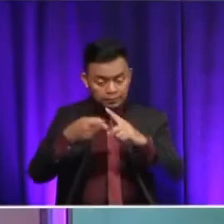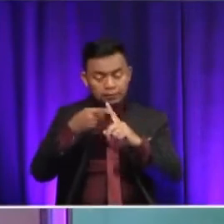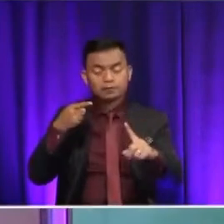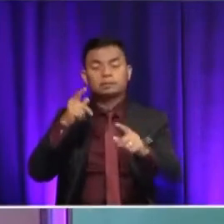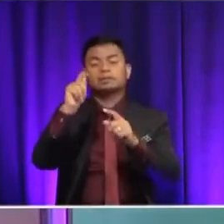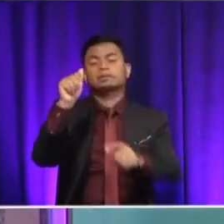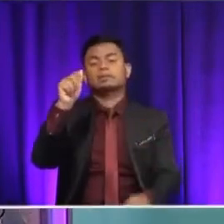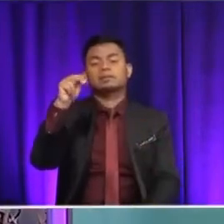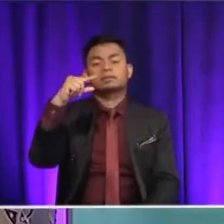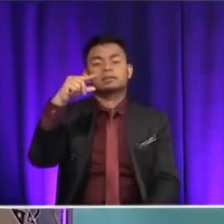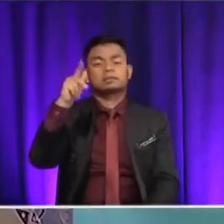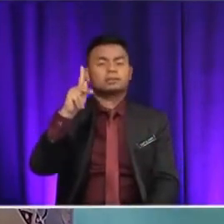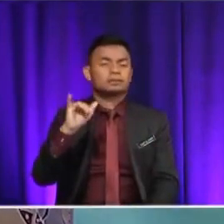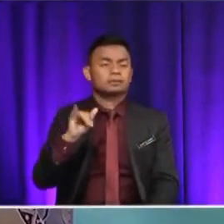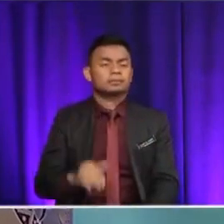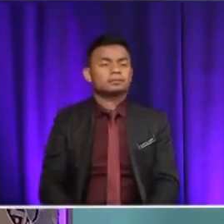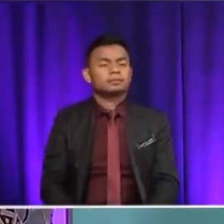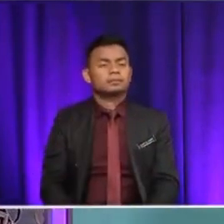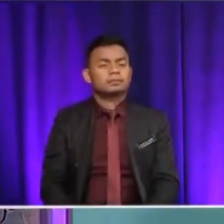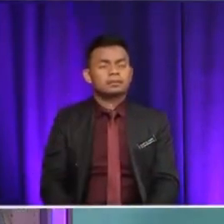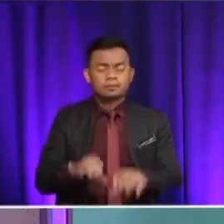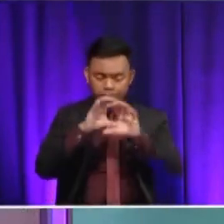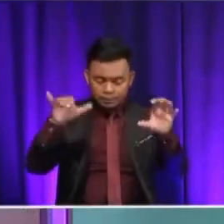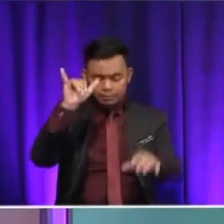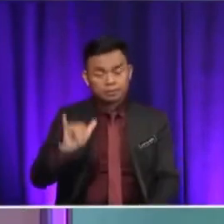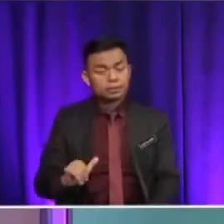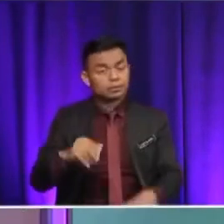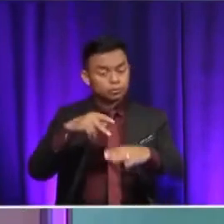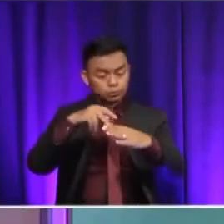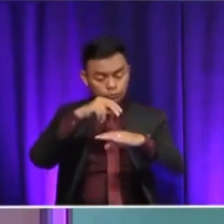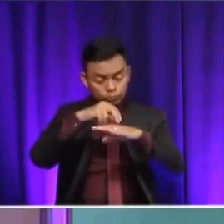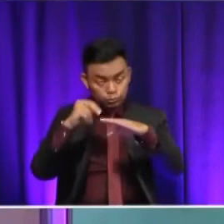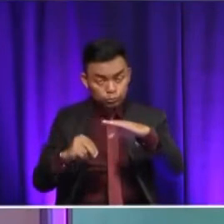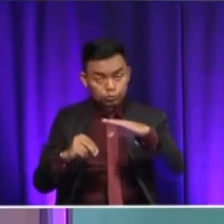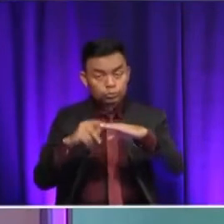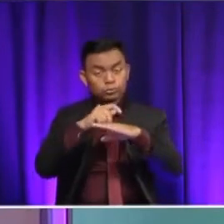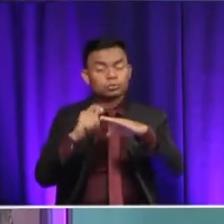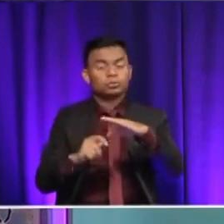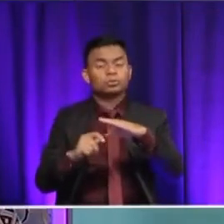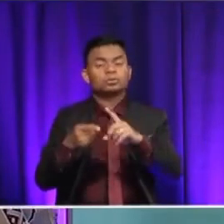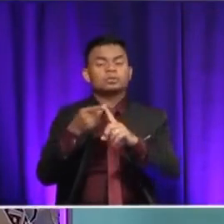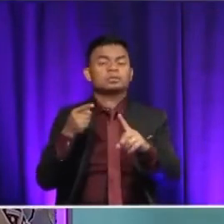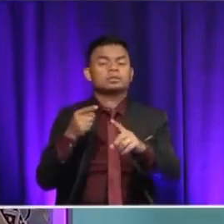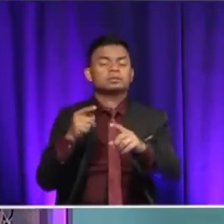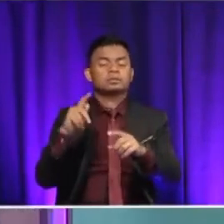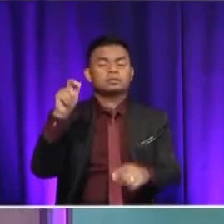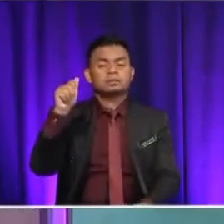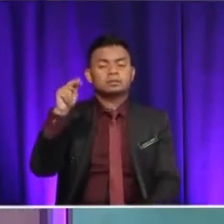langsung. Ya. Okey, pipe yang turun daripada tangki ni ialah pipe agihan. Sambil tu